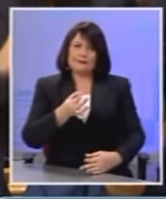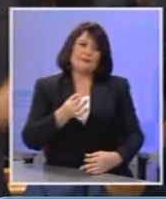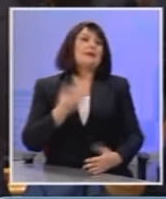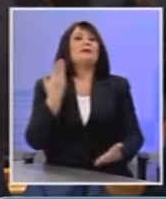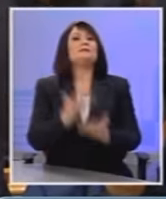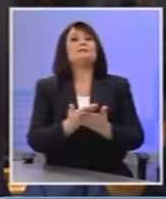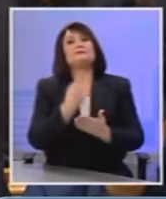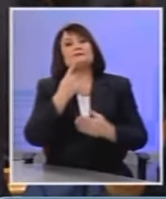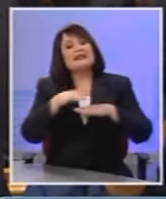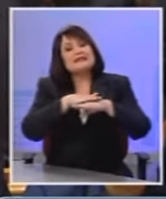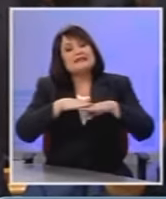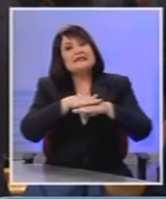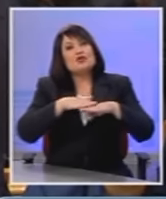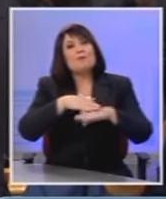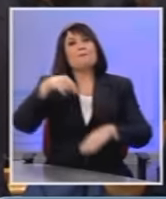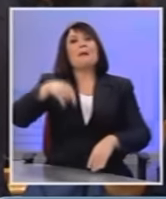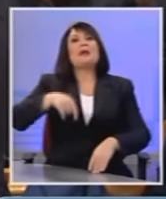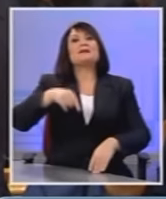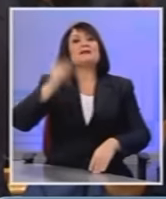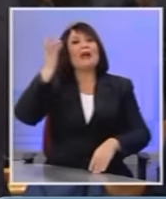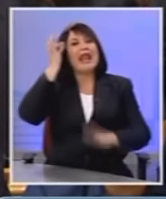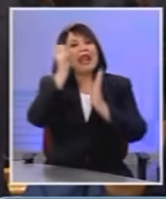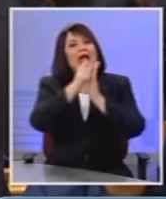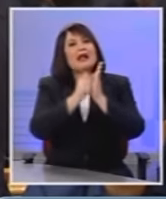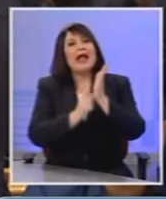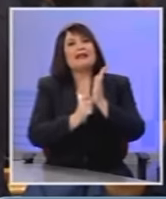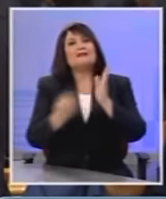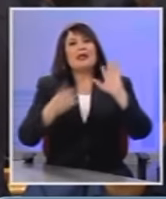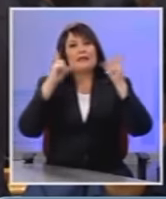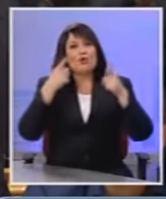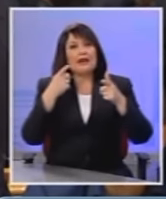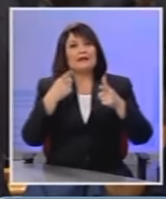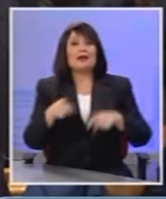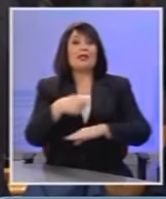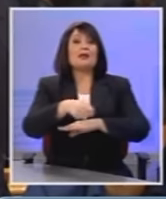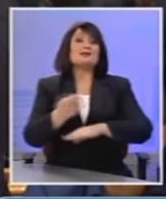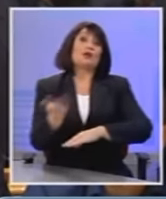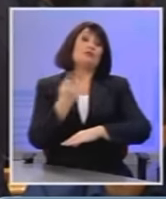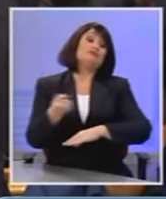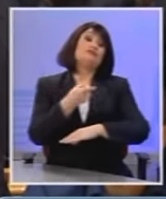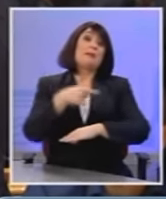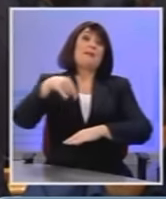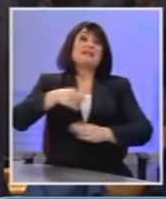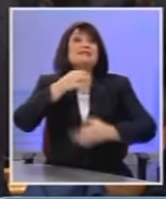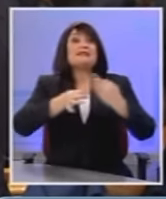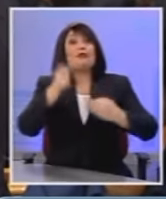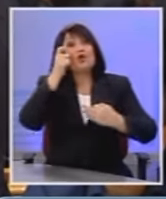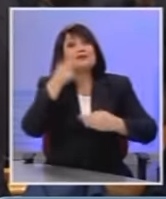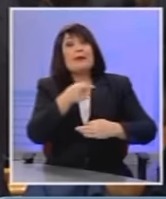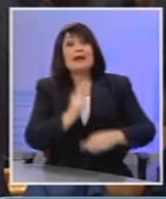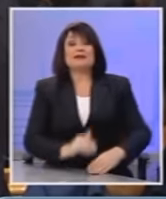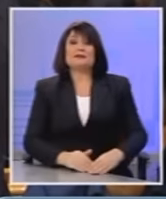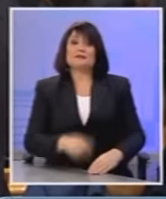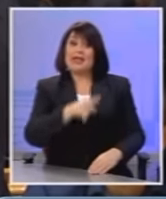μια συγγνώμη για τον κύριο Παπασταύρου της λίστας Λαγκάρντ, τον οποίο έχει καλέσει και η δικαιοσύνη. Εσείς θα ζητήσετε από τη